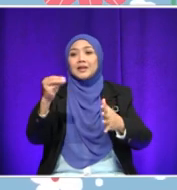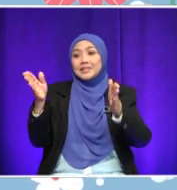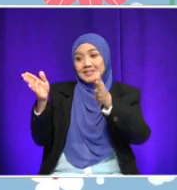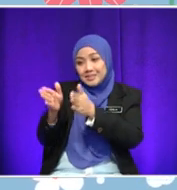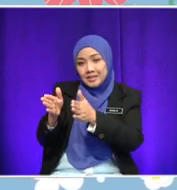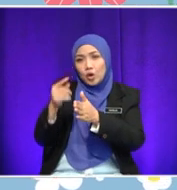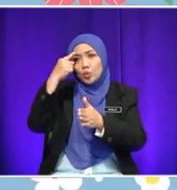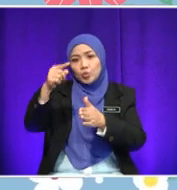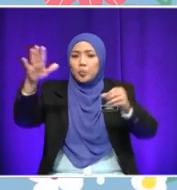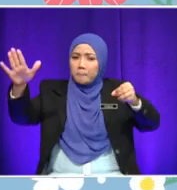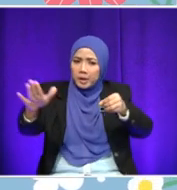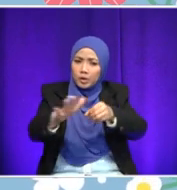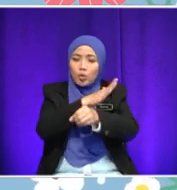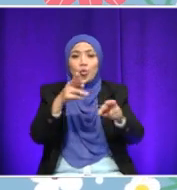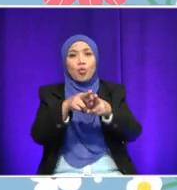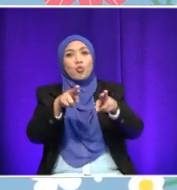tadi